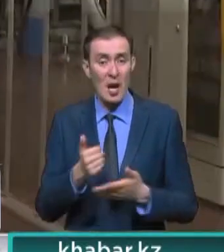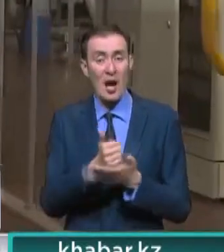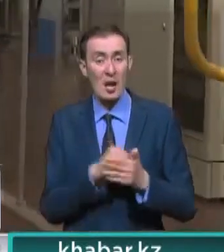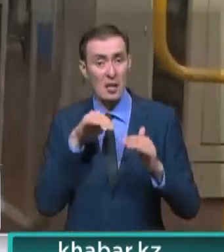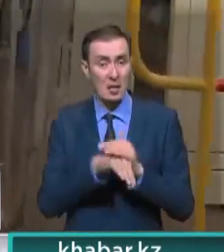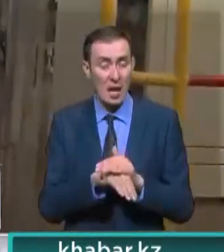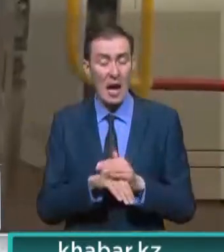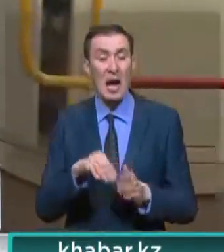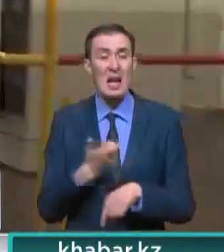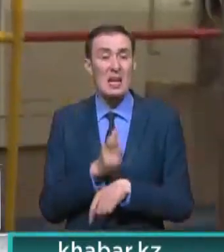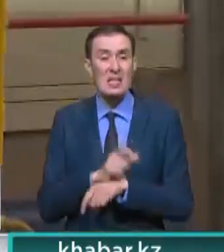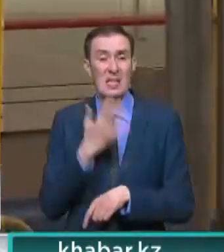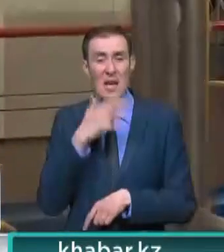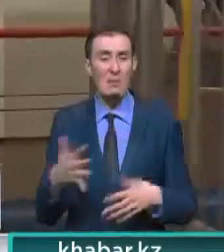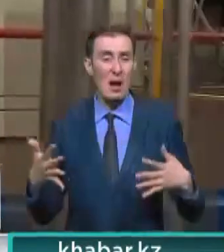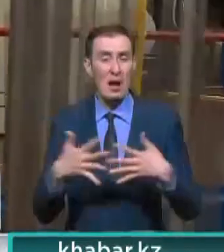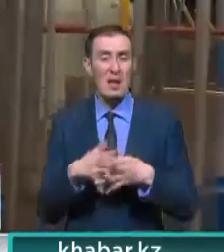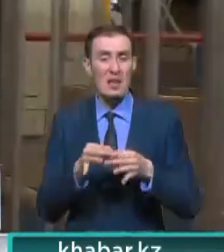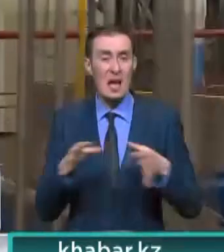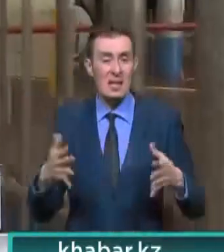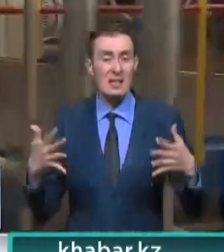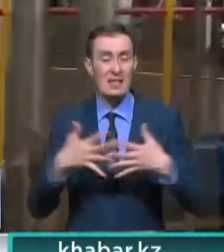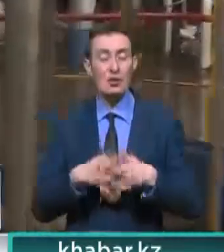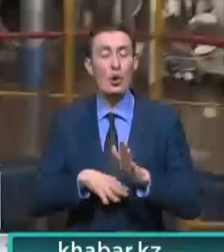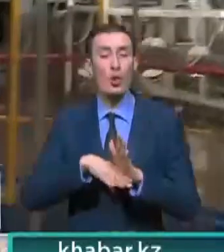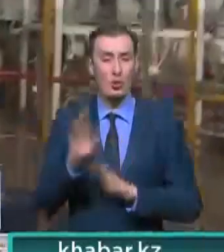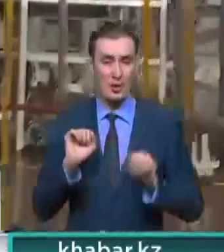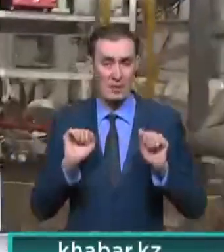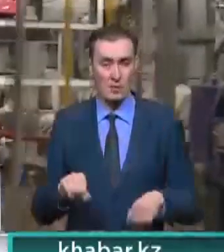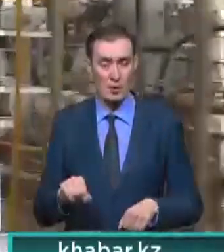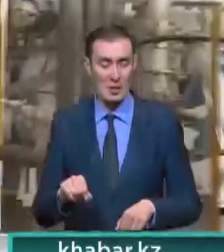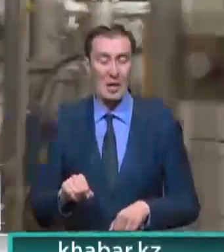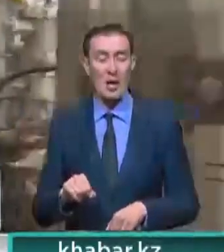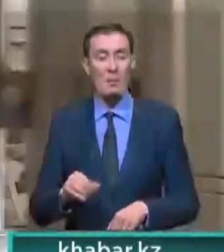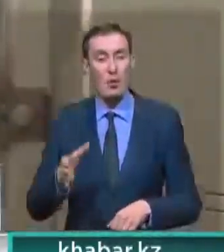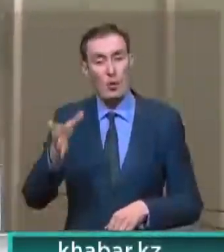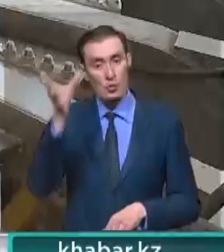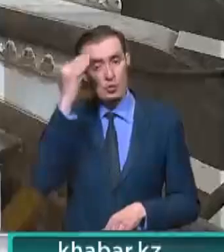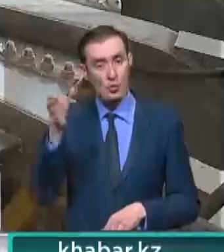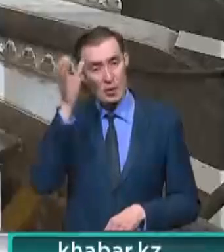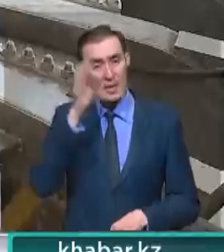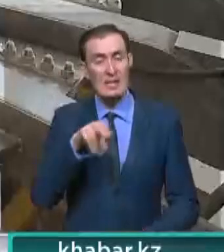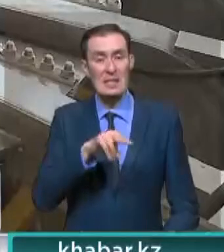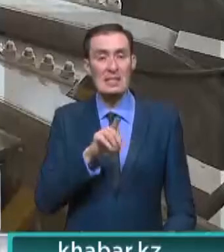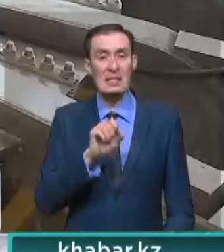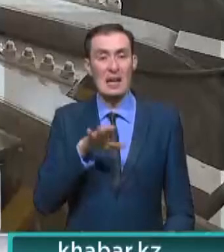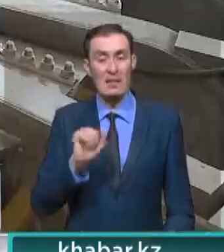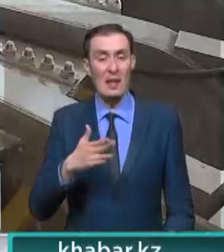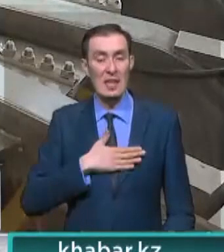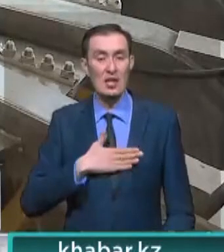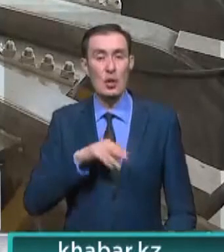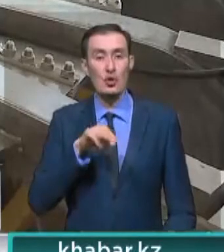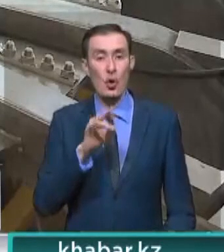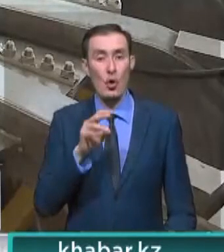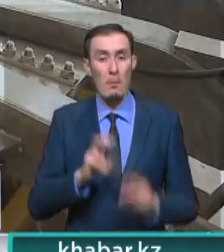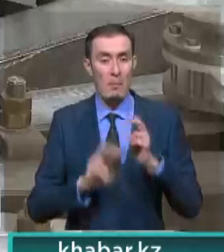хранить. Термоядерный синтез – наилучший выход, говорит заместитель главного инженера Национального ядерного центра Денис Зарва. Наш токамак, как